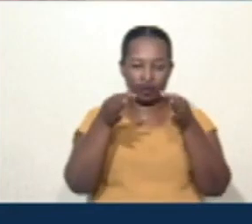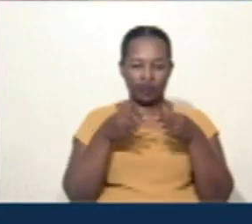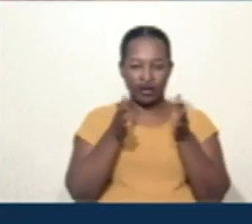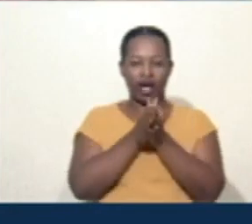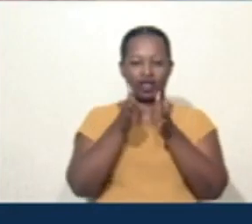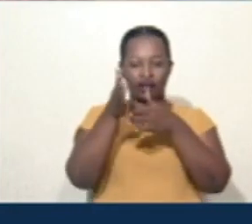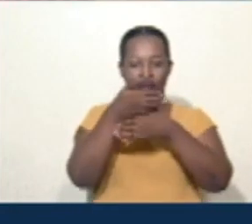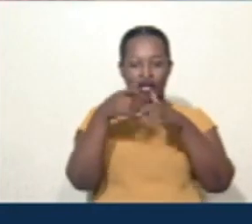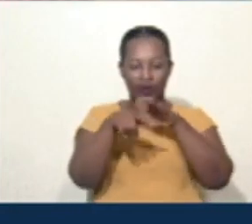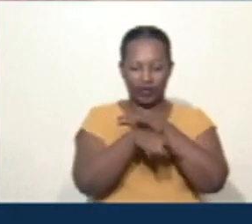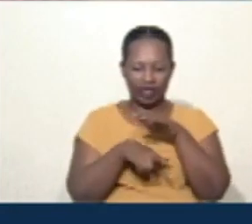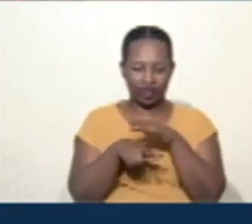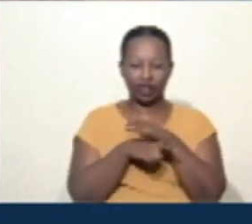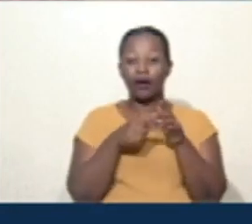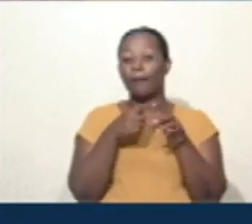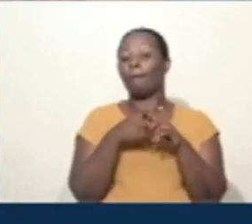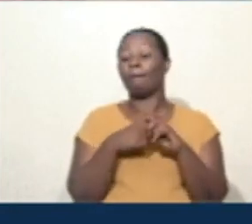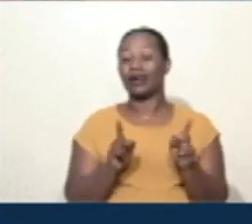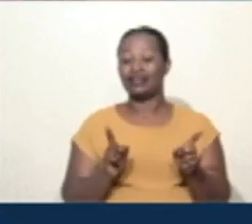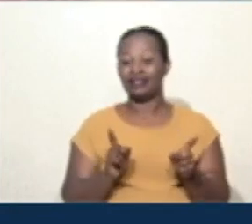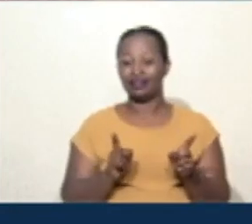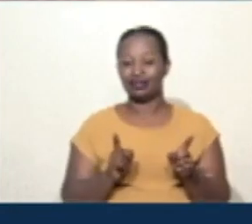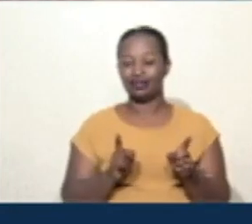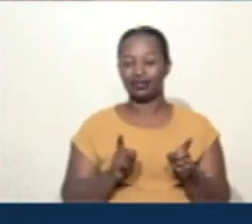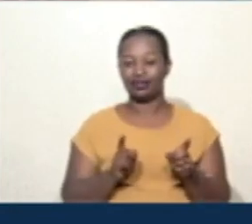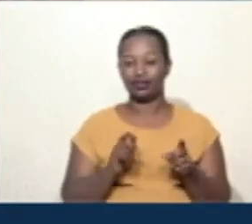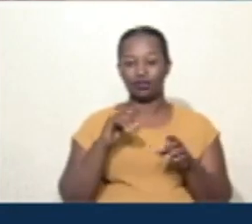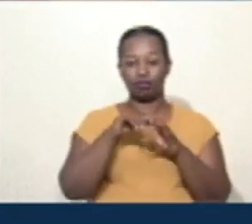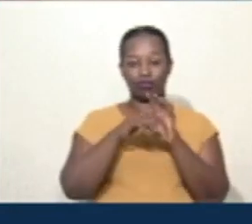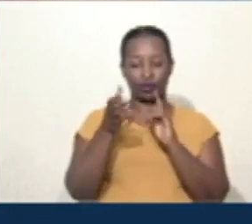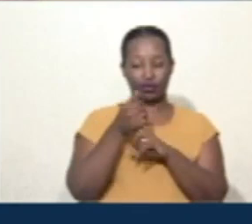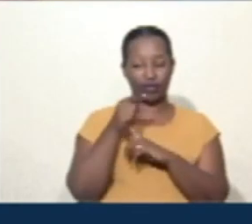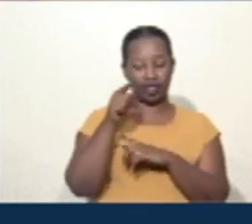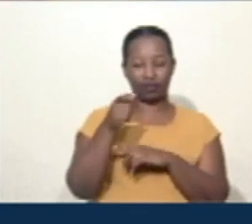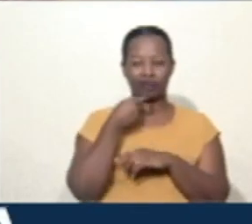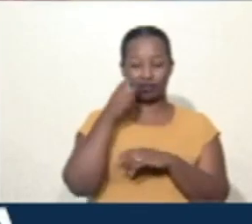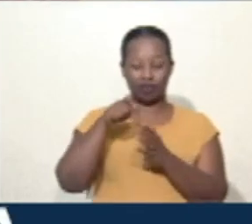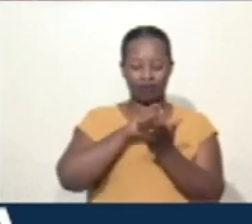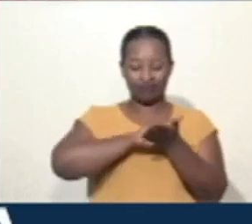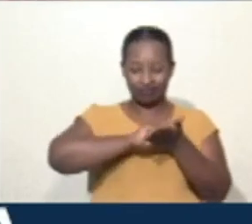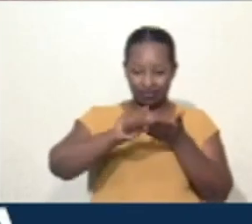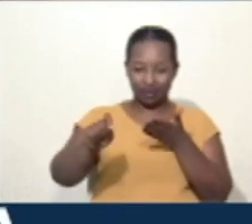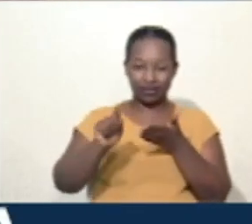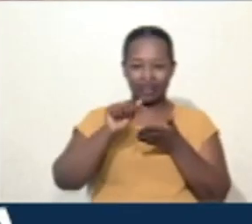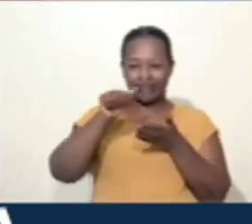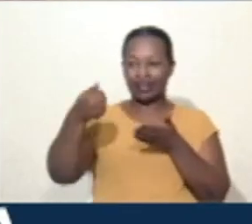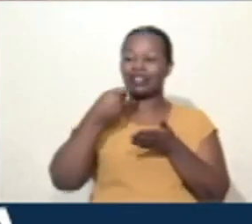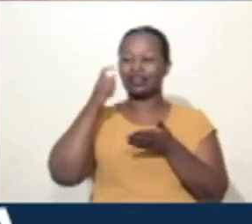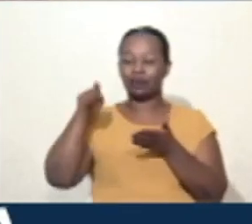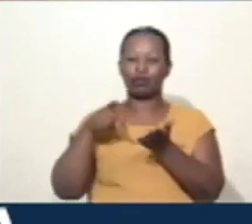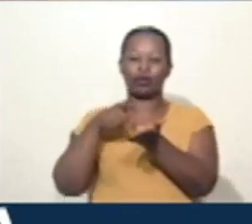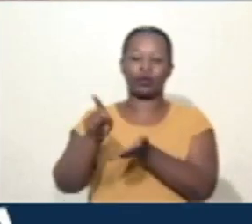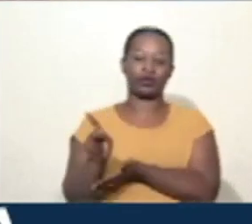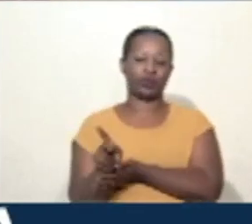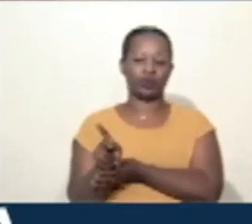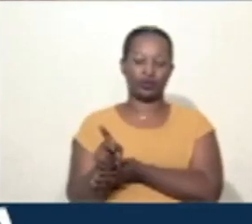minalok, ariko muri uko kubona izigomba kuba written off tubona n'izigomba kwishyuzwa, ni